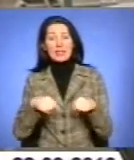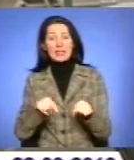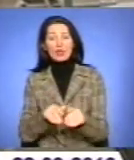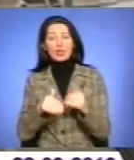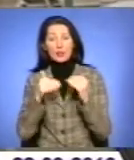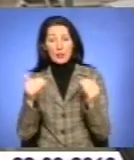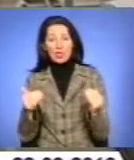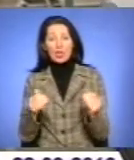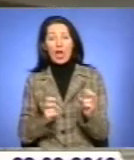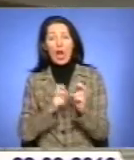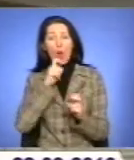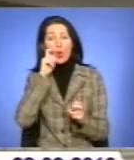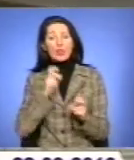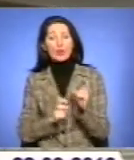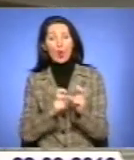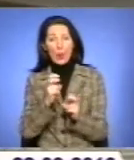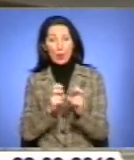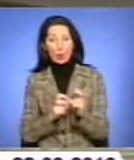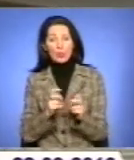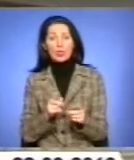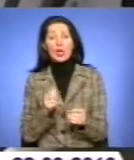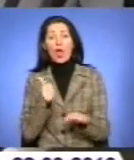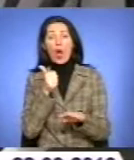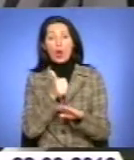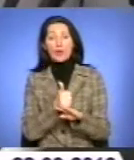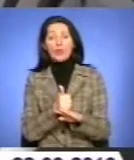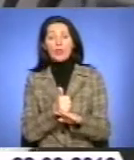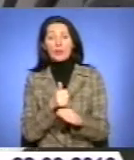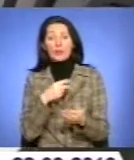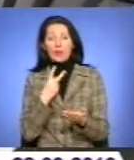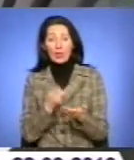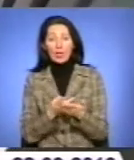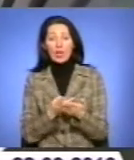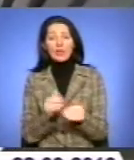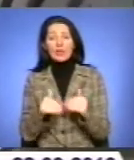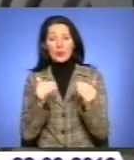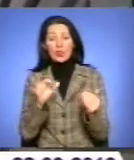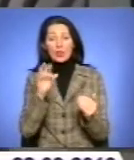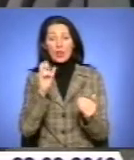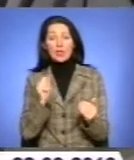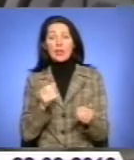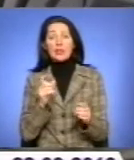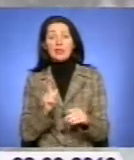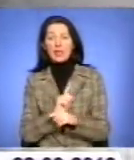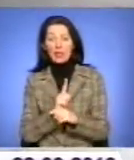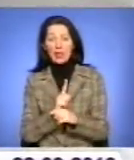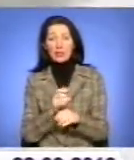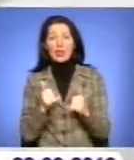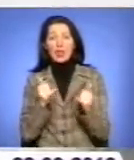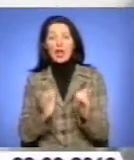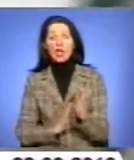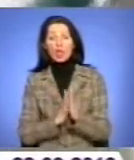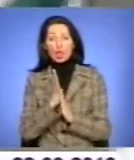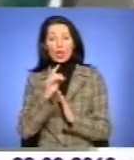вітчизняної продукції – основні критерії підвищення соціальних стандартів, наголошують в уряді. Задля зростання економічного потенціалу країни